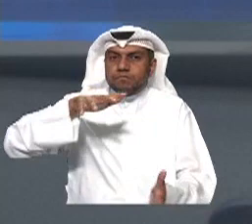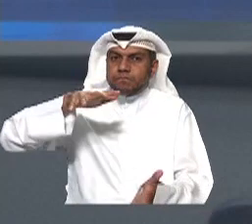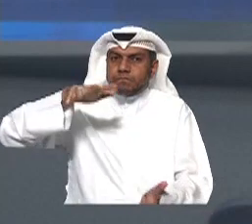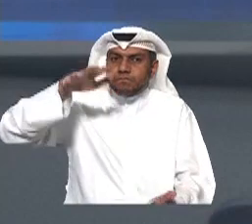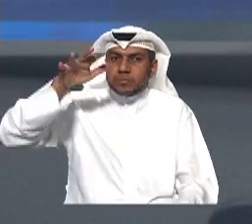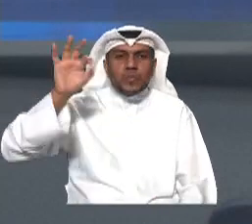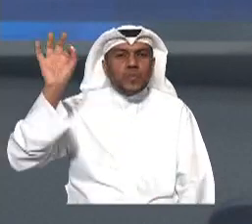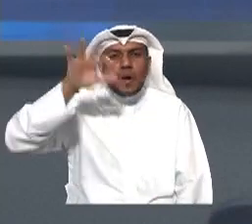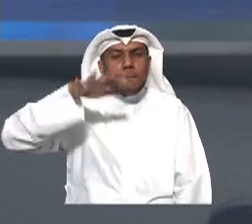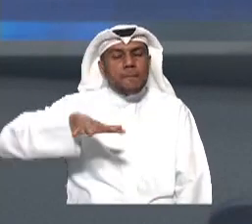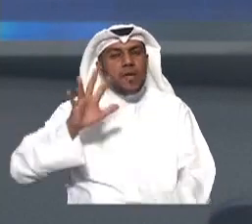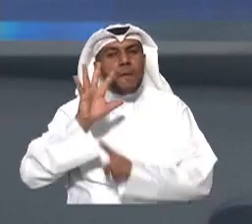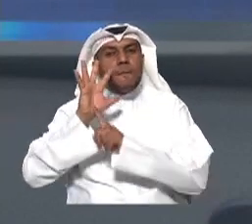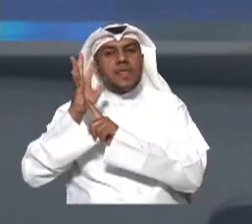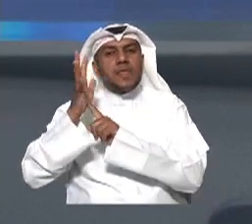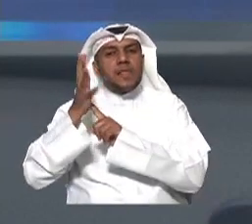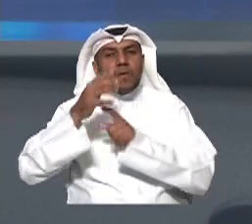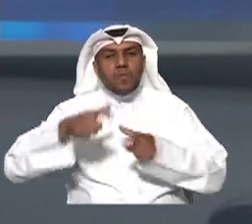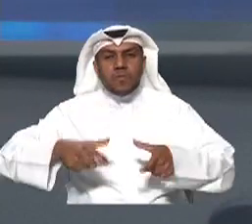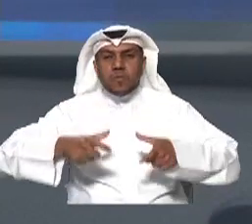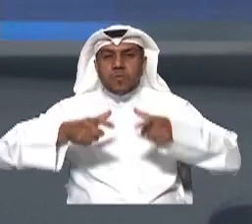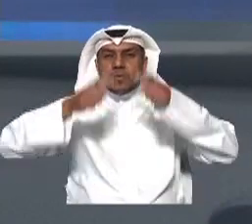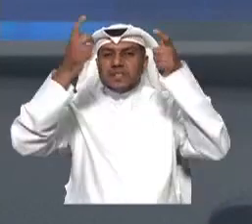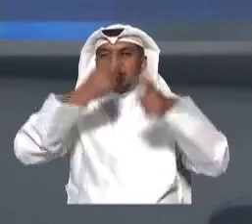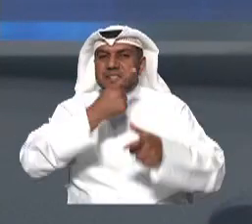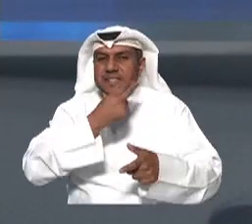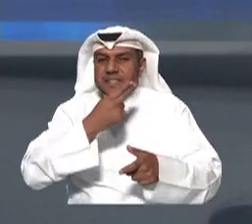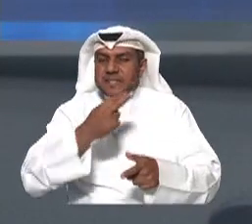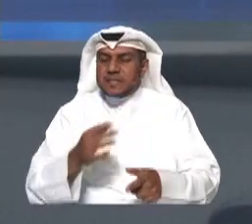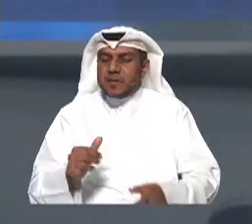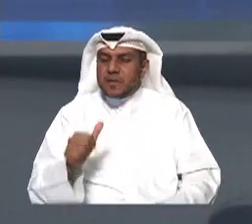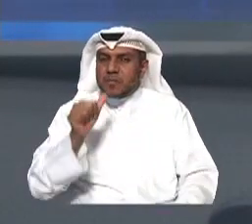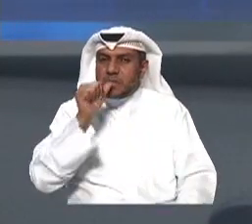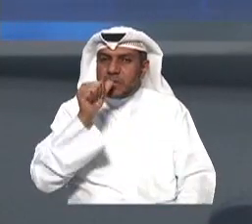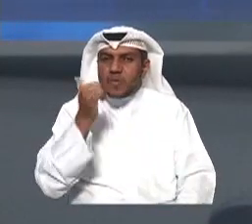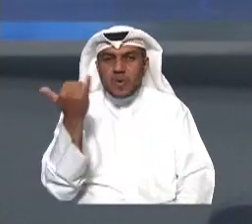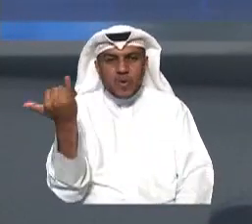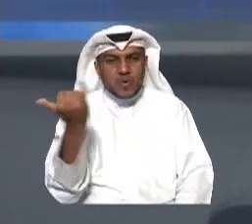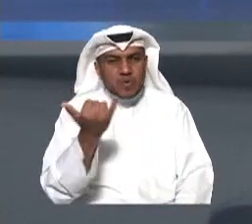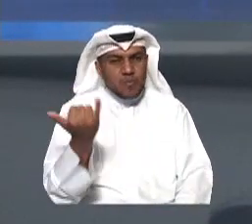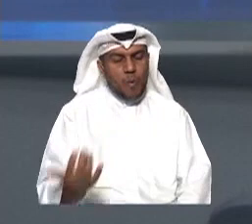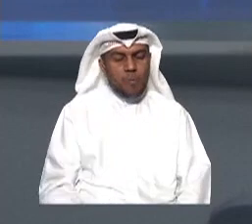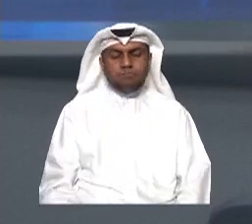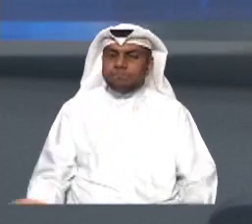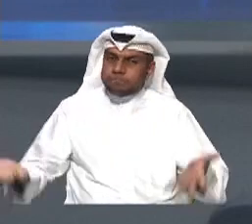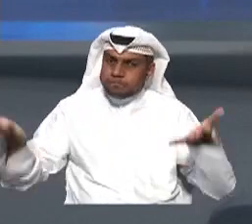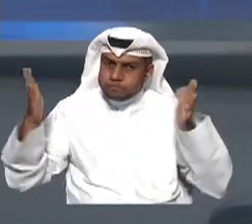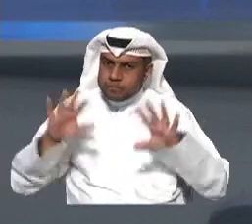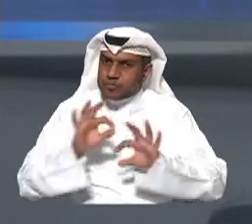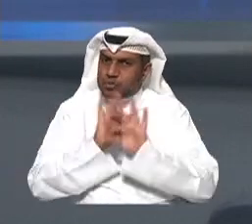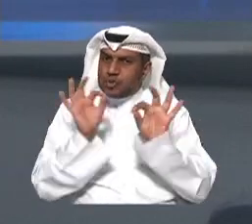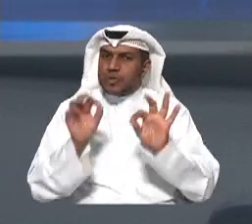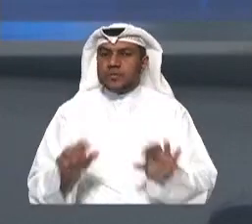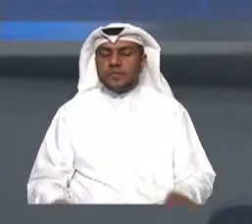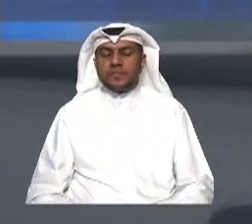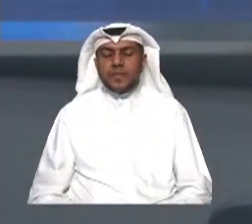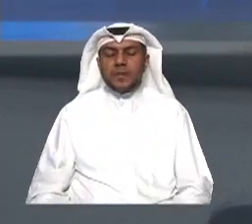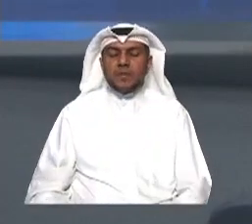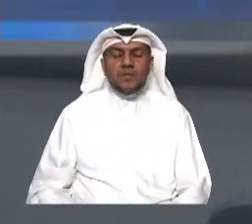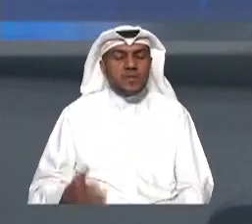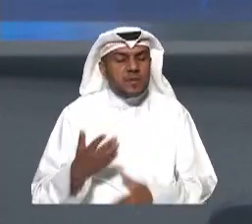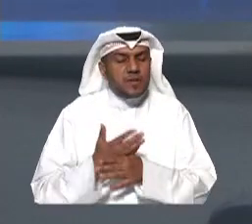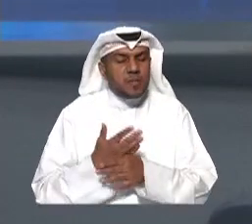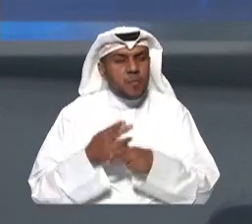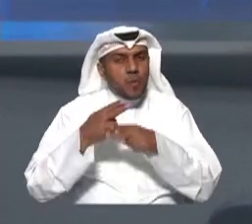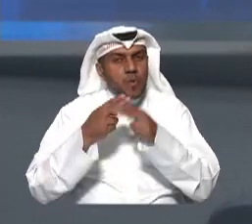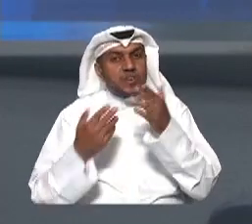المطلاع العالي. هذا المشروع له أهمية استراتيجية وتنموية للدولة، ينسجم مع رؤية كويت جديدة ويتناسب أيضا